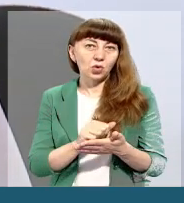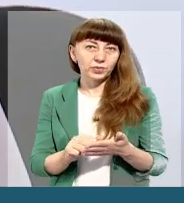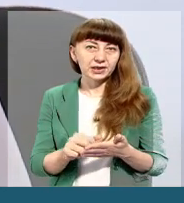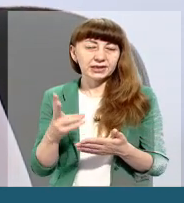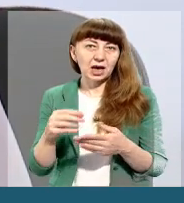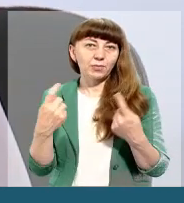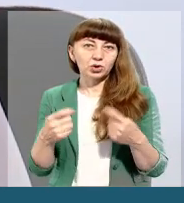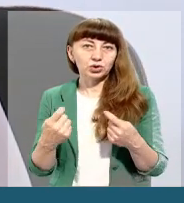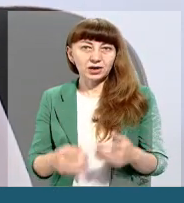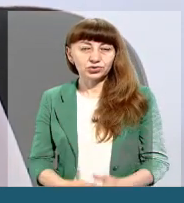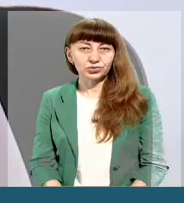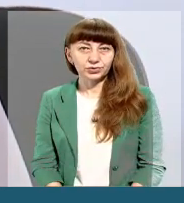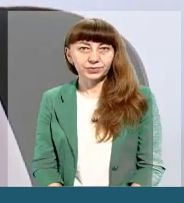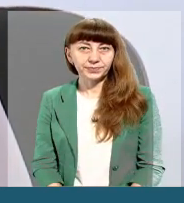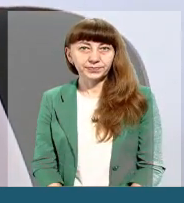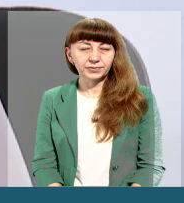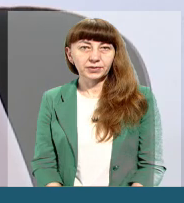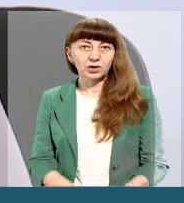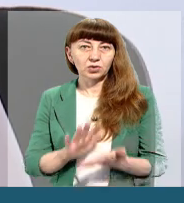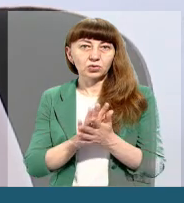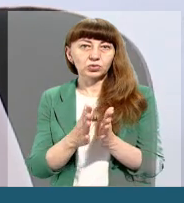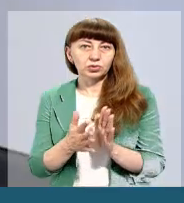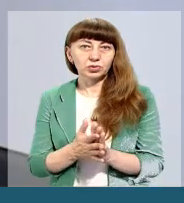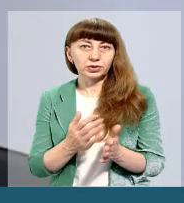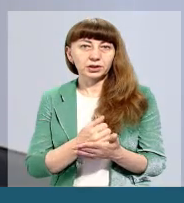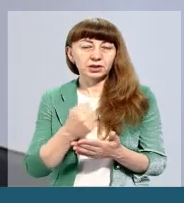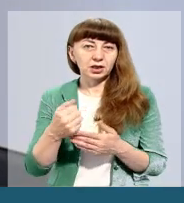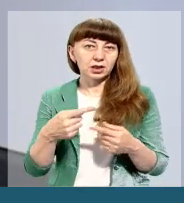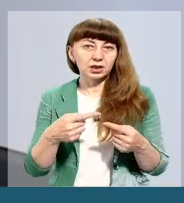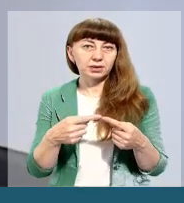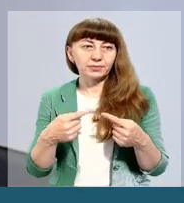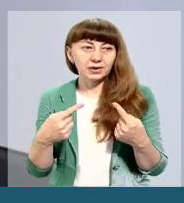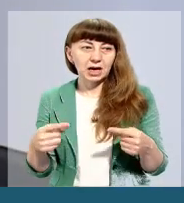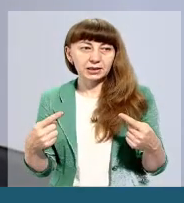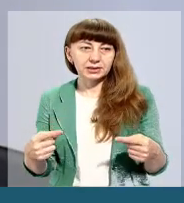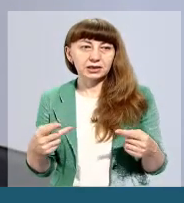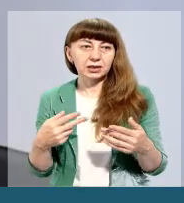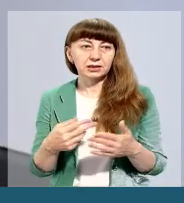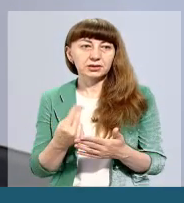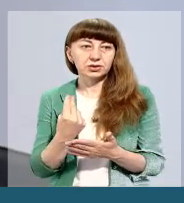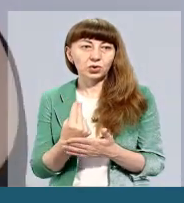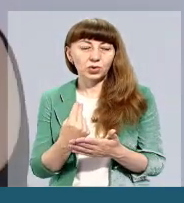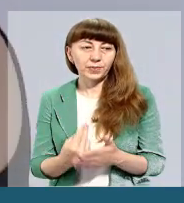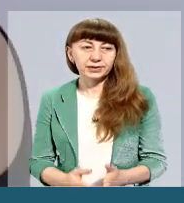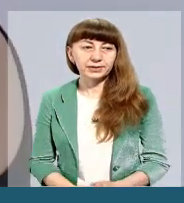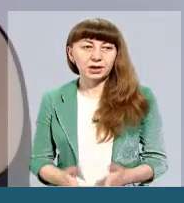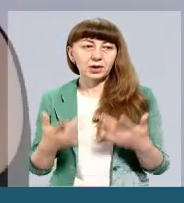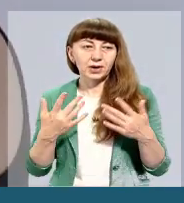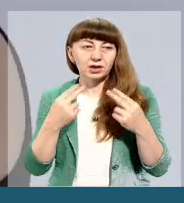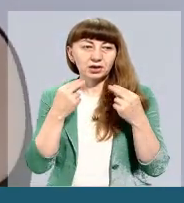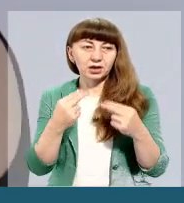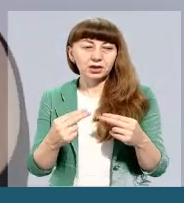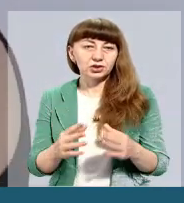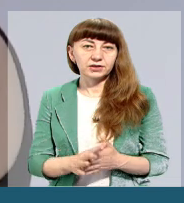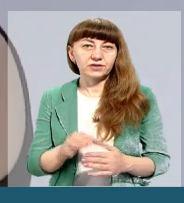қарай 8500-12500 теңге аралығын қамтиды. Күн өткен сайын сапалы сервиске қажеттілігі артуда. Әрдайым табысты болу үшін